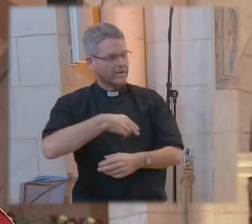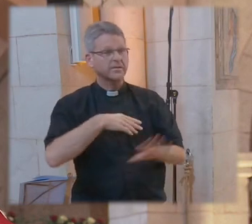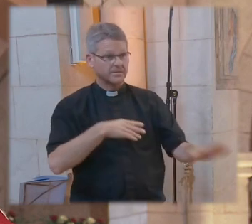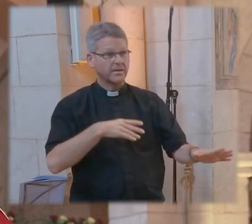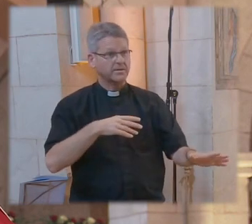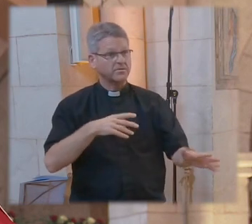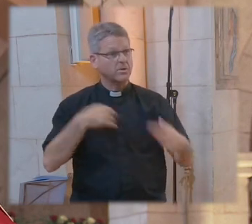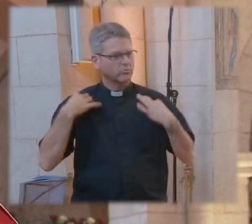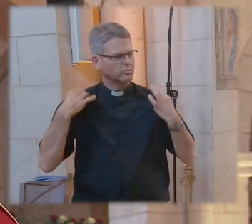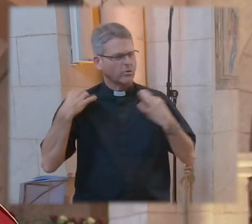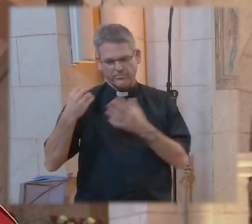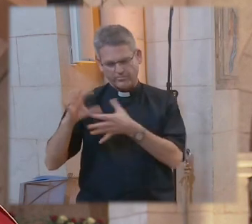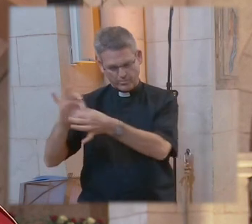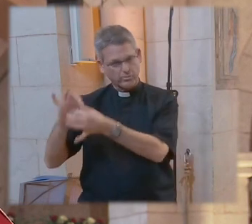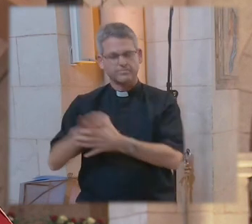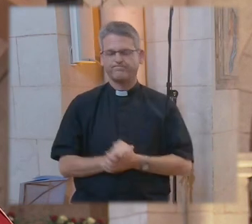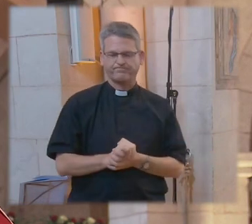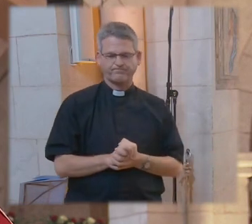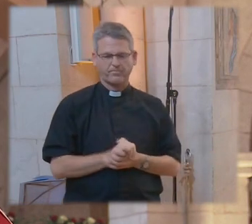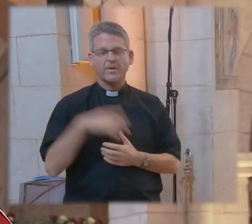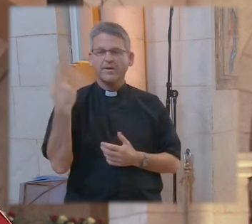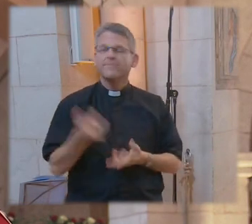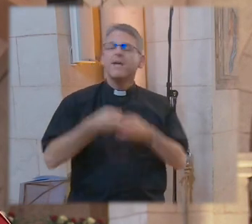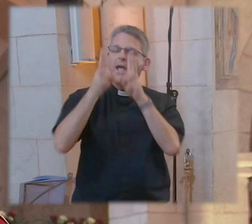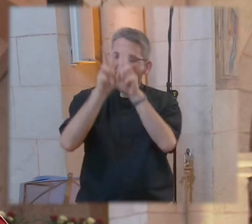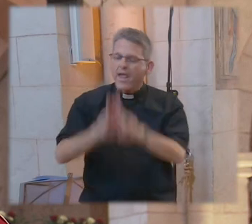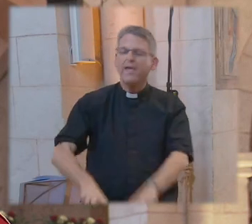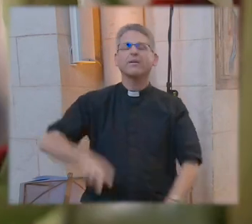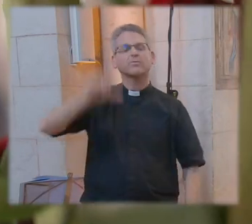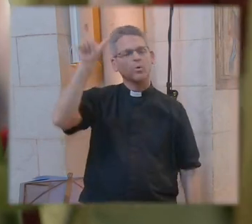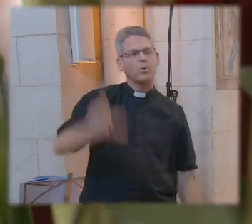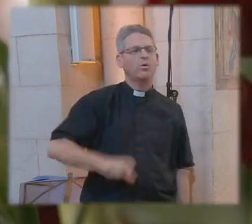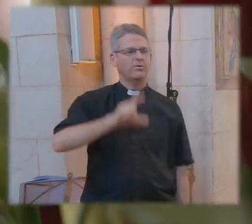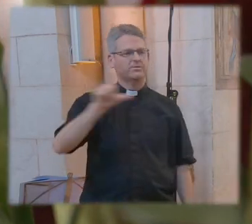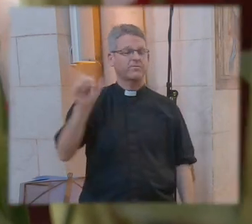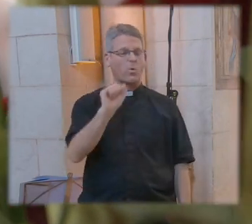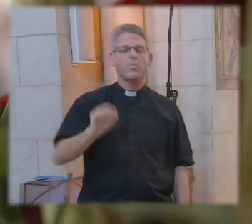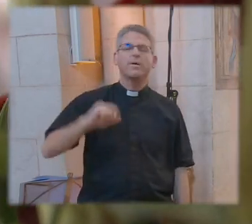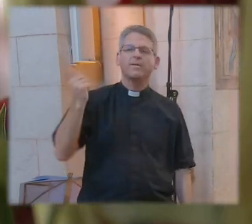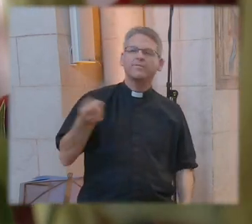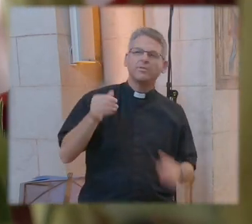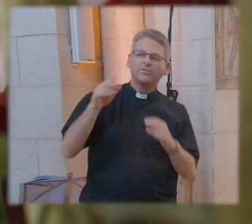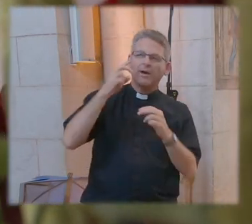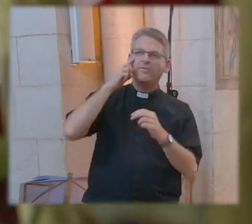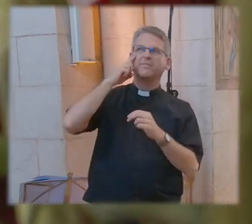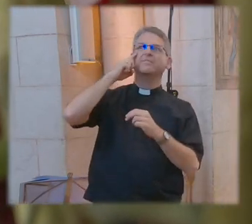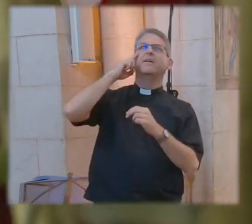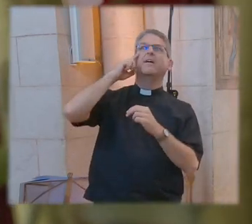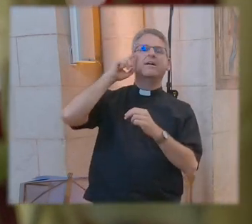des Kreuzes unseres Herrn Jesus Christus. In ihm ist uns Heil geworden und Auferstehung und